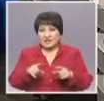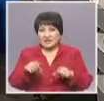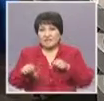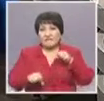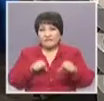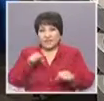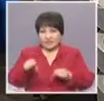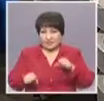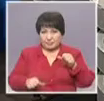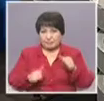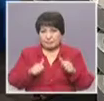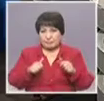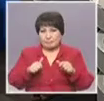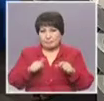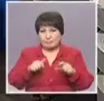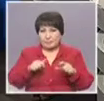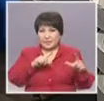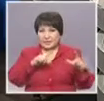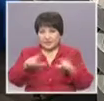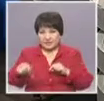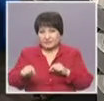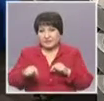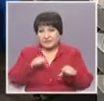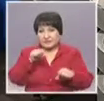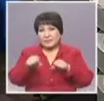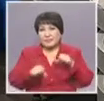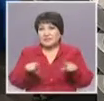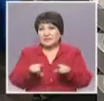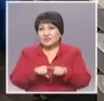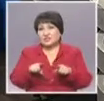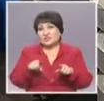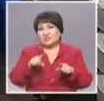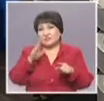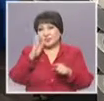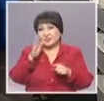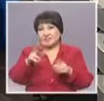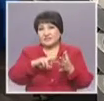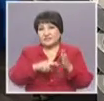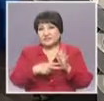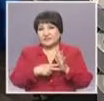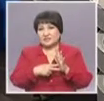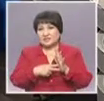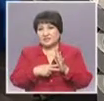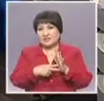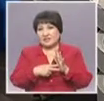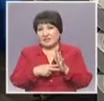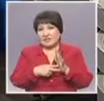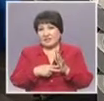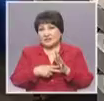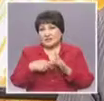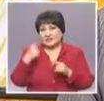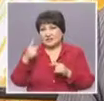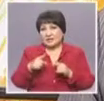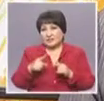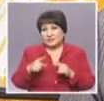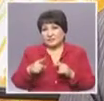того, в перспективе намечаются велопробеги, инициированные фирмой